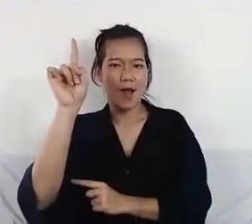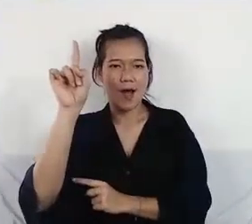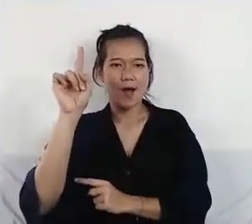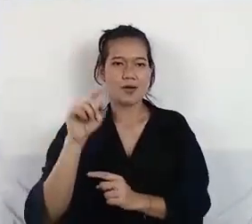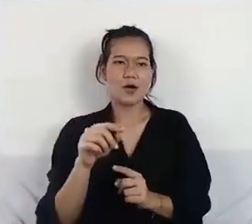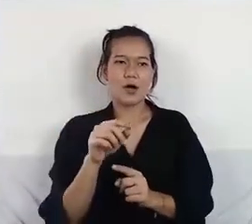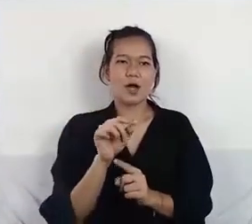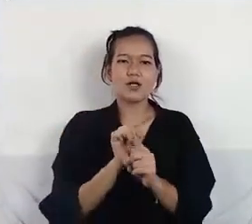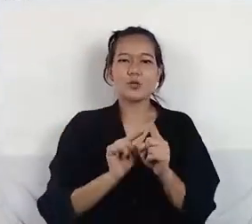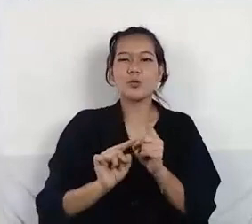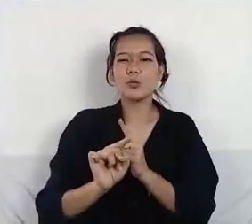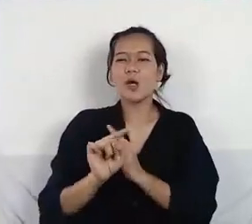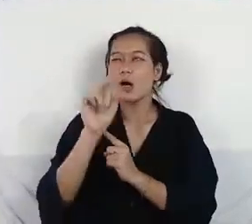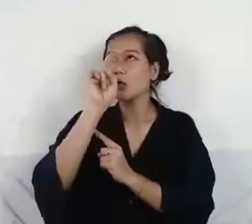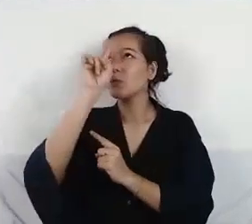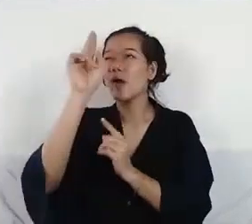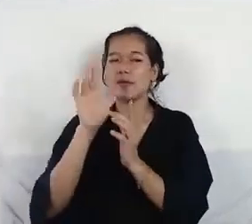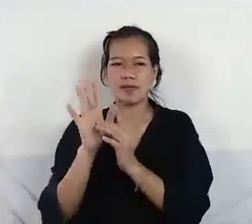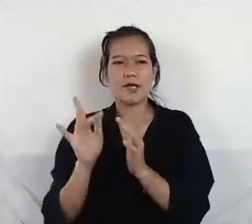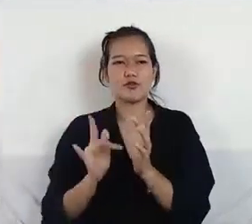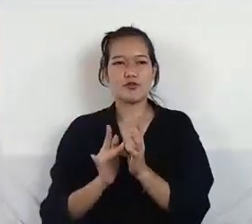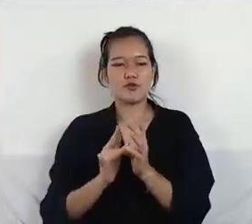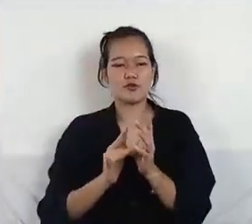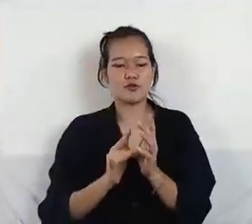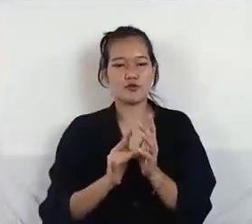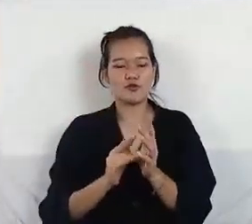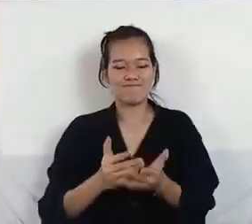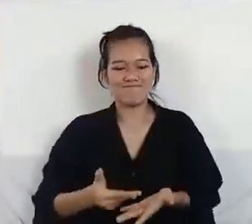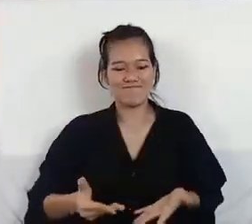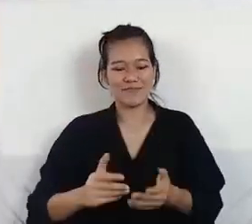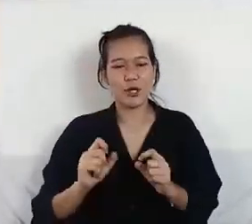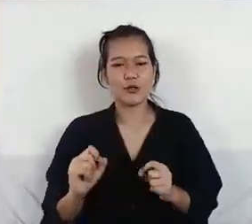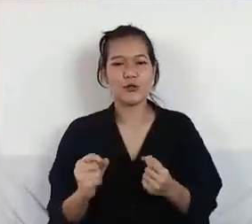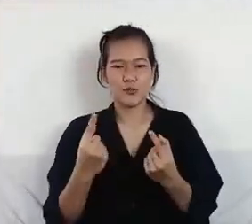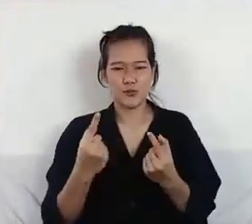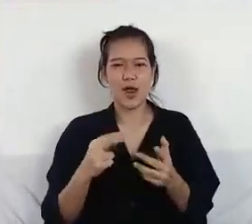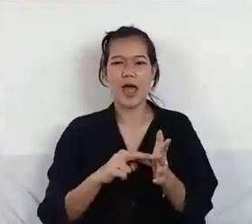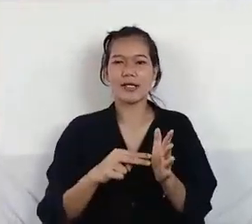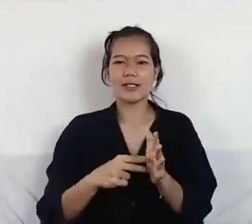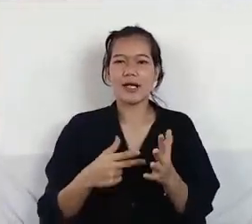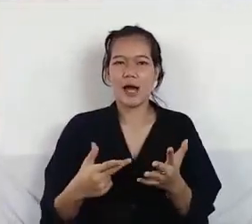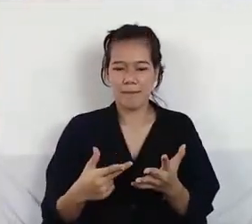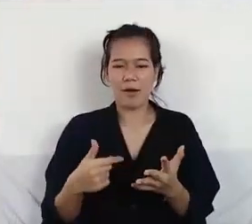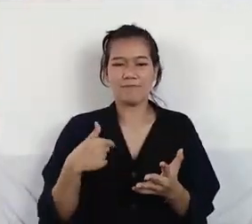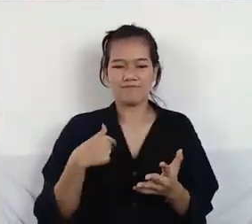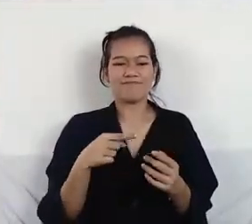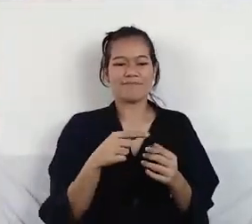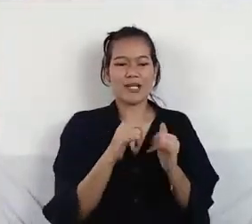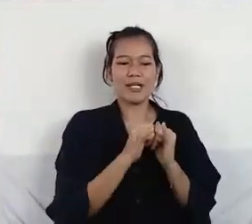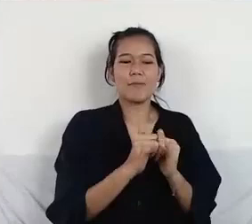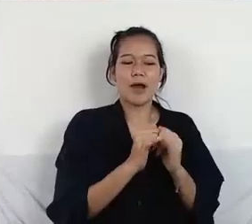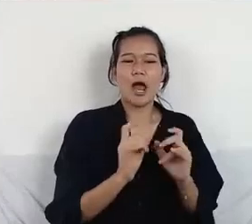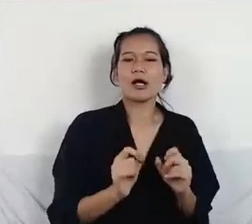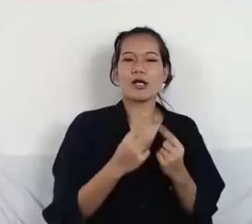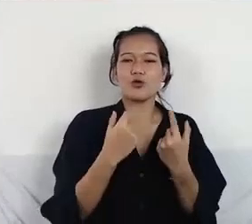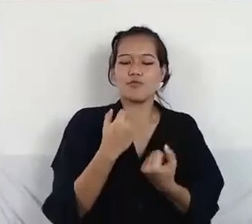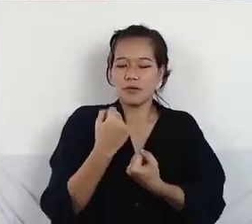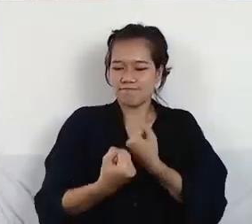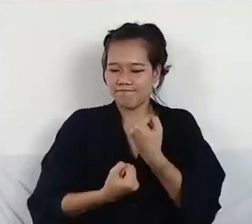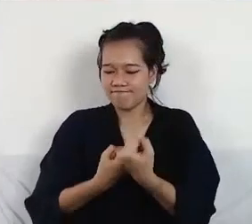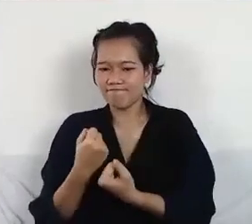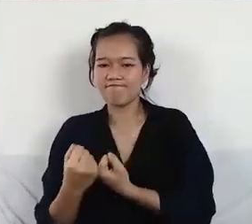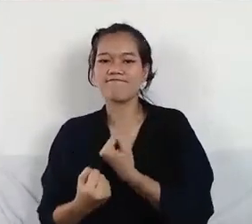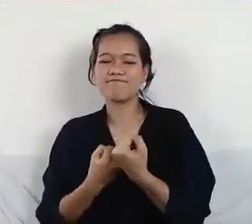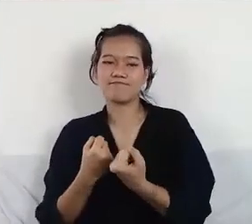dutamu di tengah-tengah kehidupan kami, maka sesungguhnya kami sedang mempraktikkan liturgi kehidupan di dalam